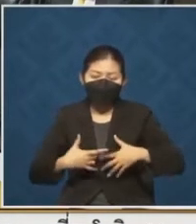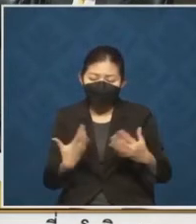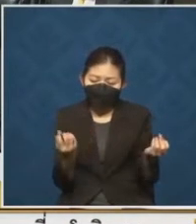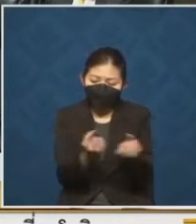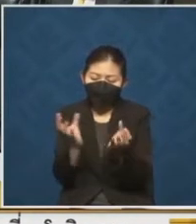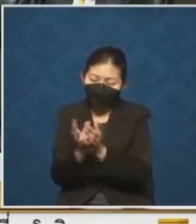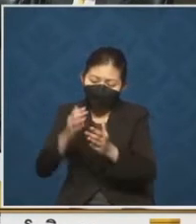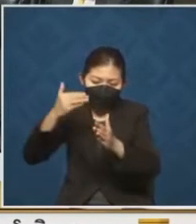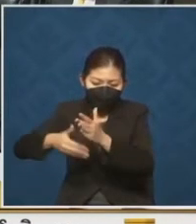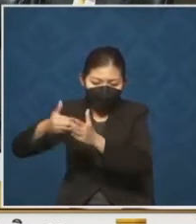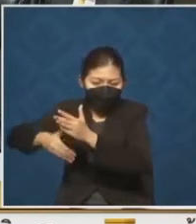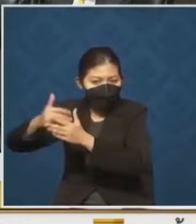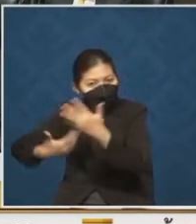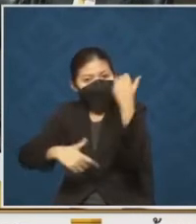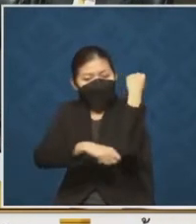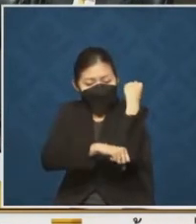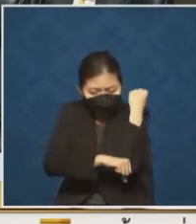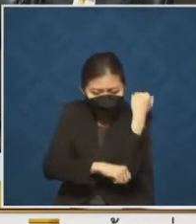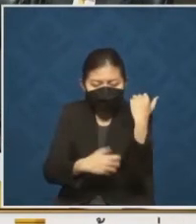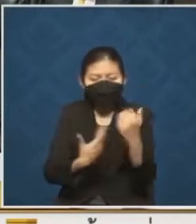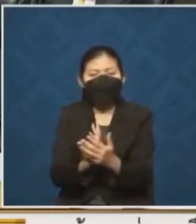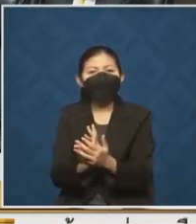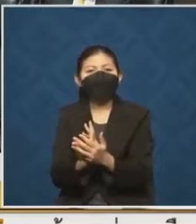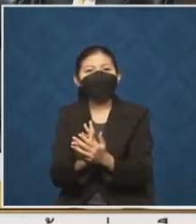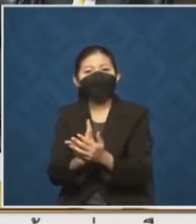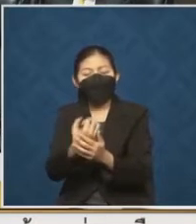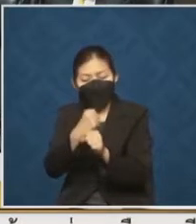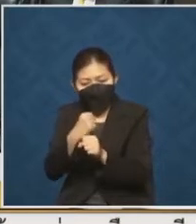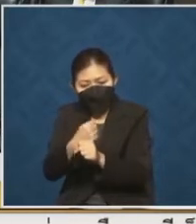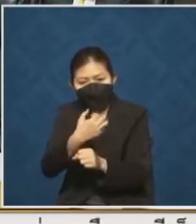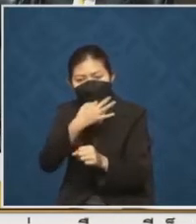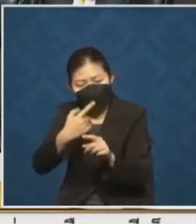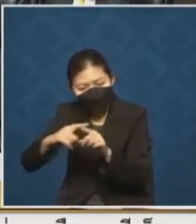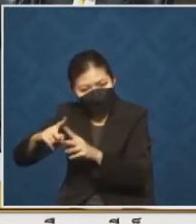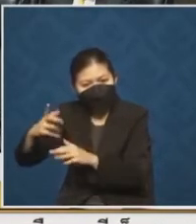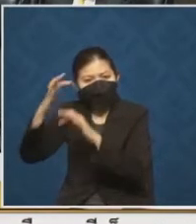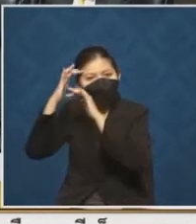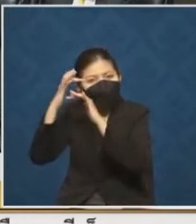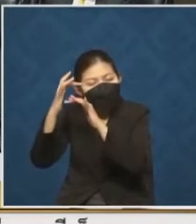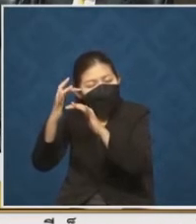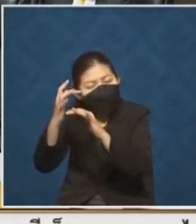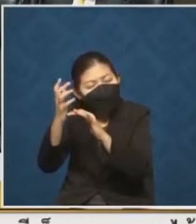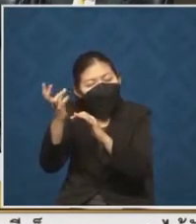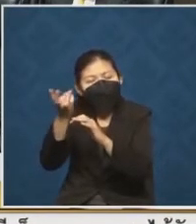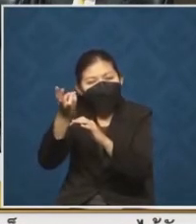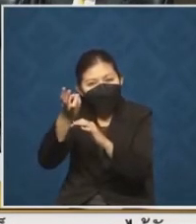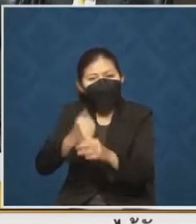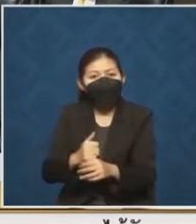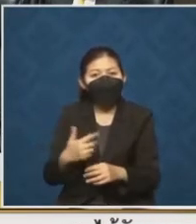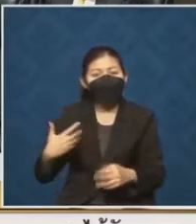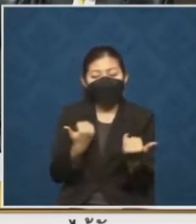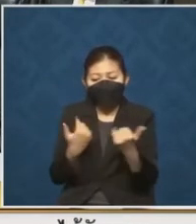มีชีวิตเขาขณะนี้นะครับรวมถึงมีความลำบากยากแค้นมีความทุกข์ยากแสนสาหัส